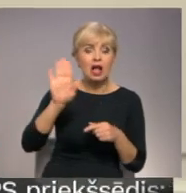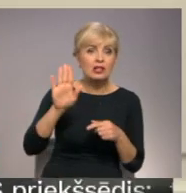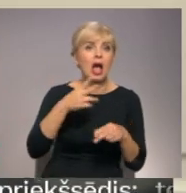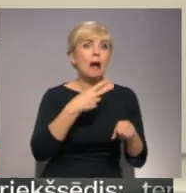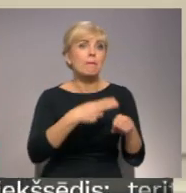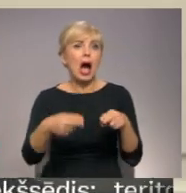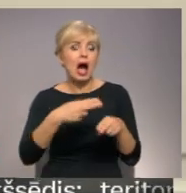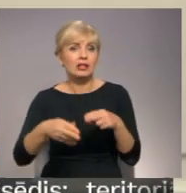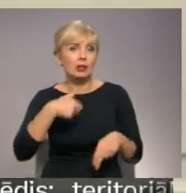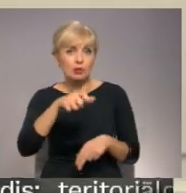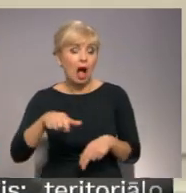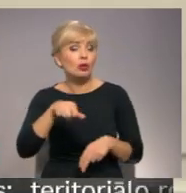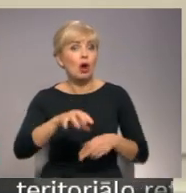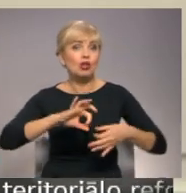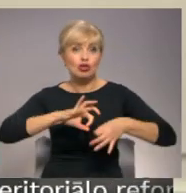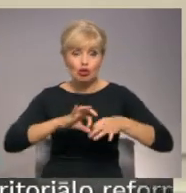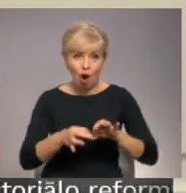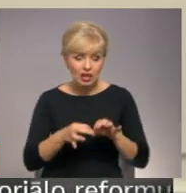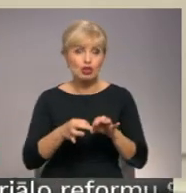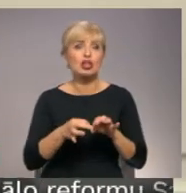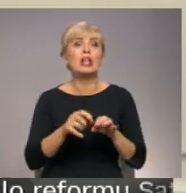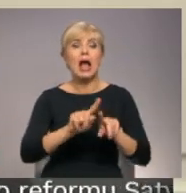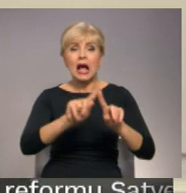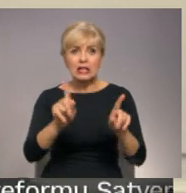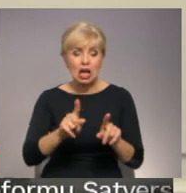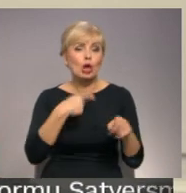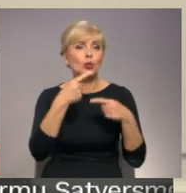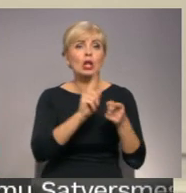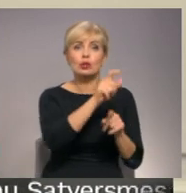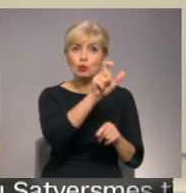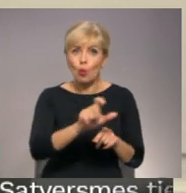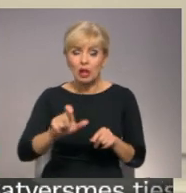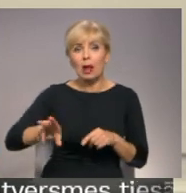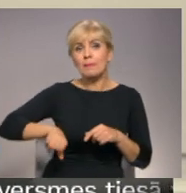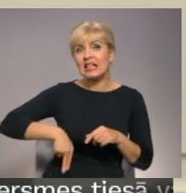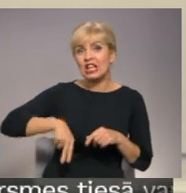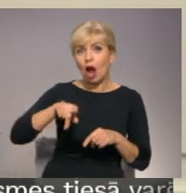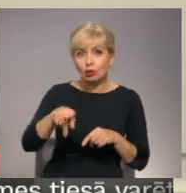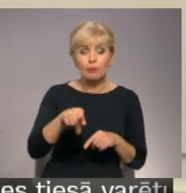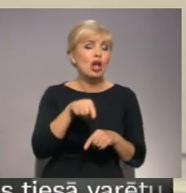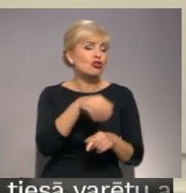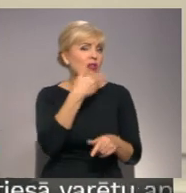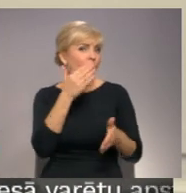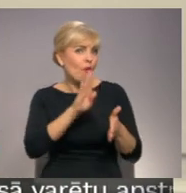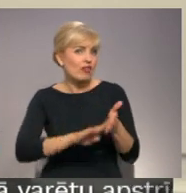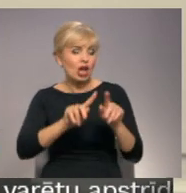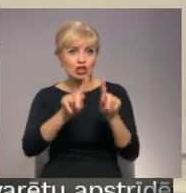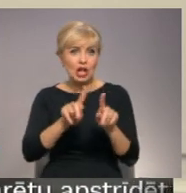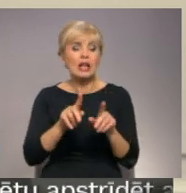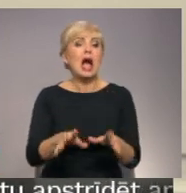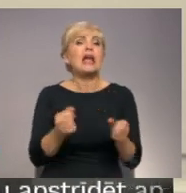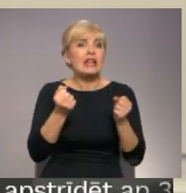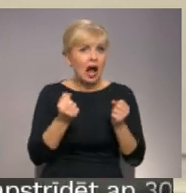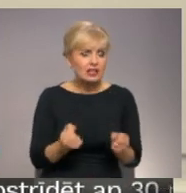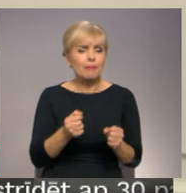ziņām. Tā ir sarežģīta lieta, ja aulā mēs runāsim ar skolotājiem, skolu direktoriem. Tas nav vienkārši, ja. Bet šeit mums ir jāsaņemās, jo te nav